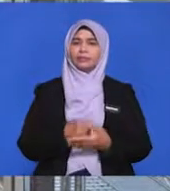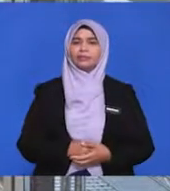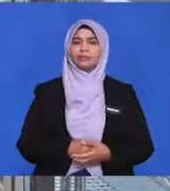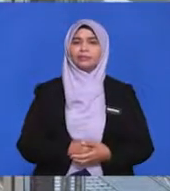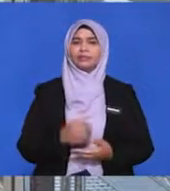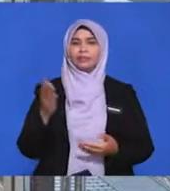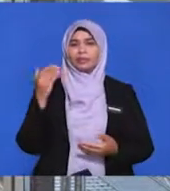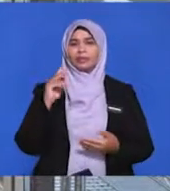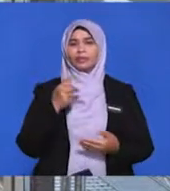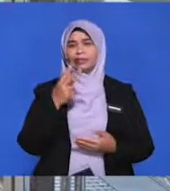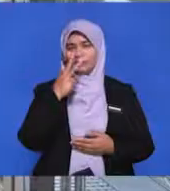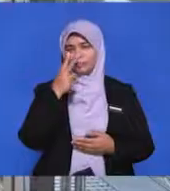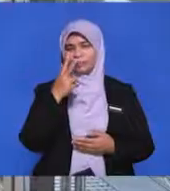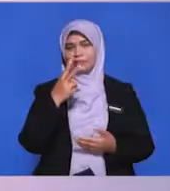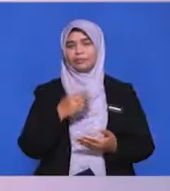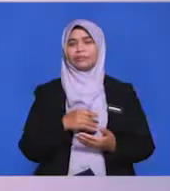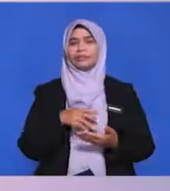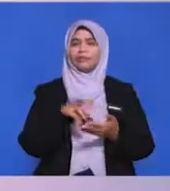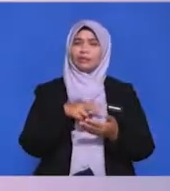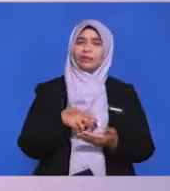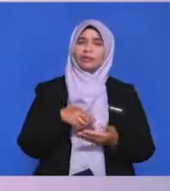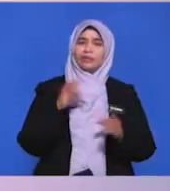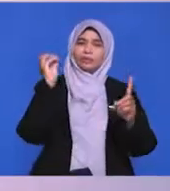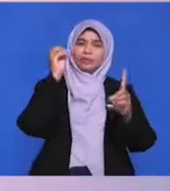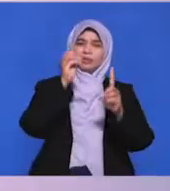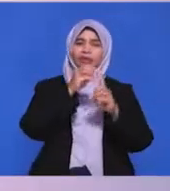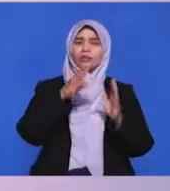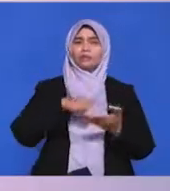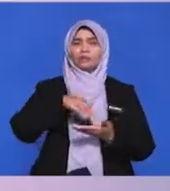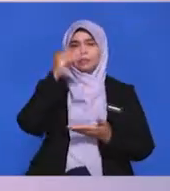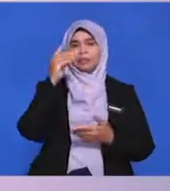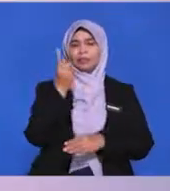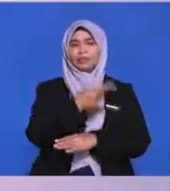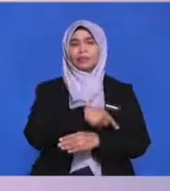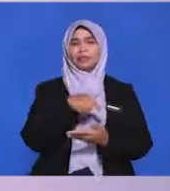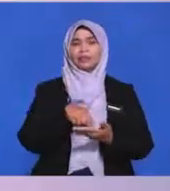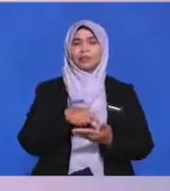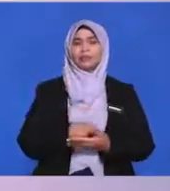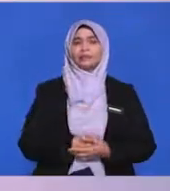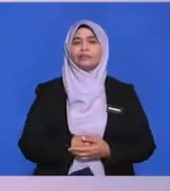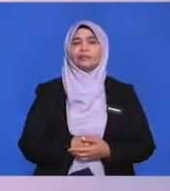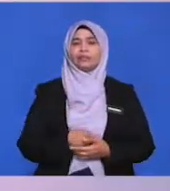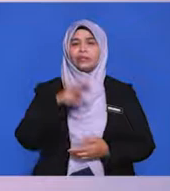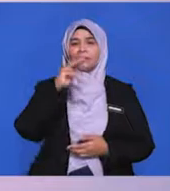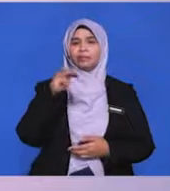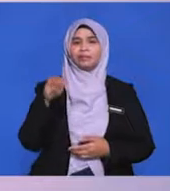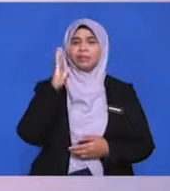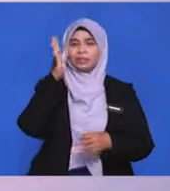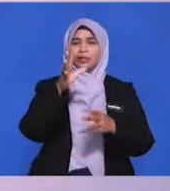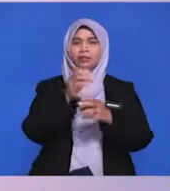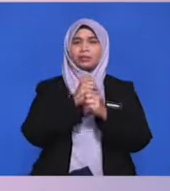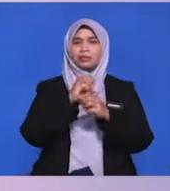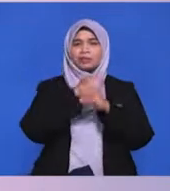Mari kita eksplorasi dahulu objektif pembelajaran kita pada hari ini Hai murid akan dapat